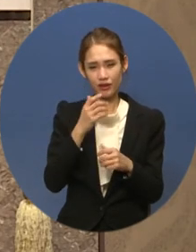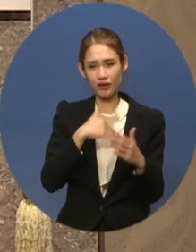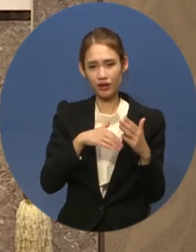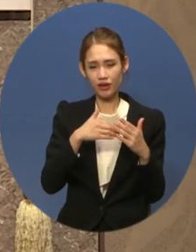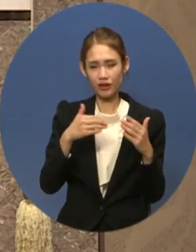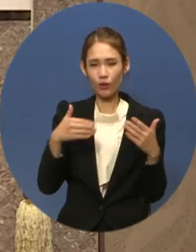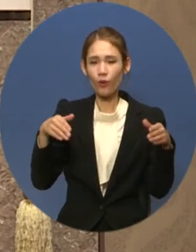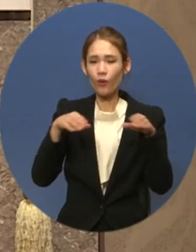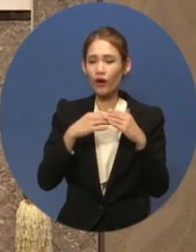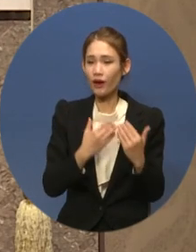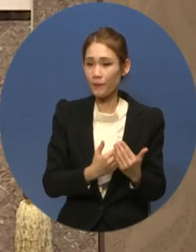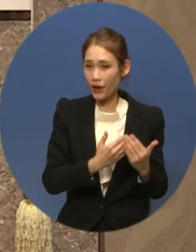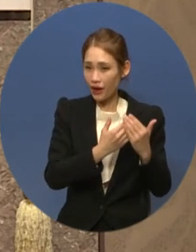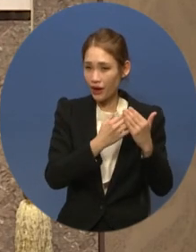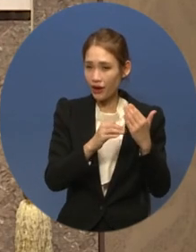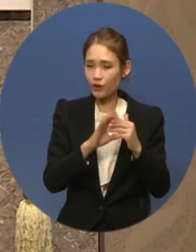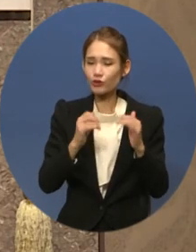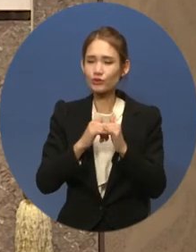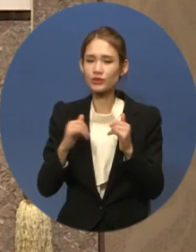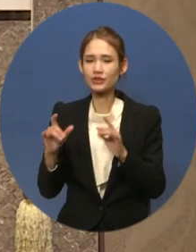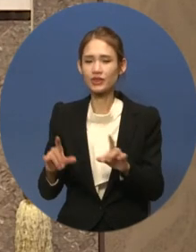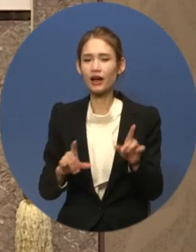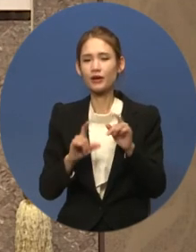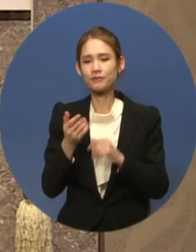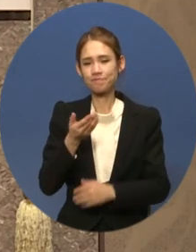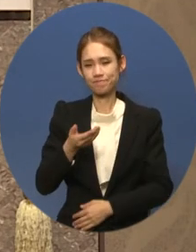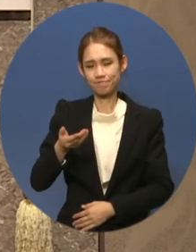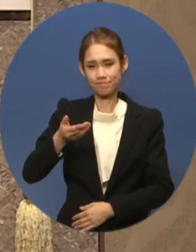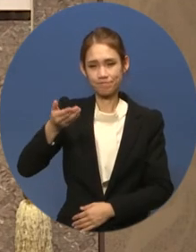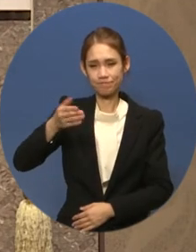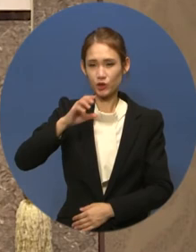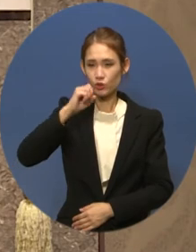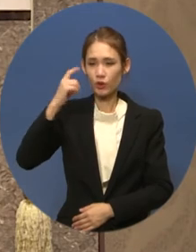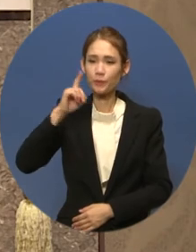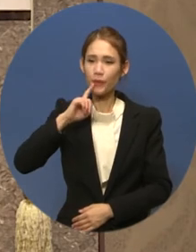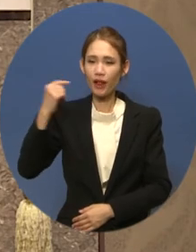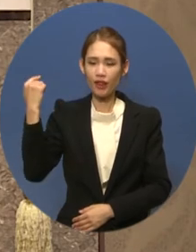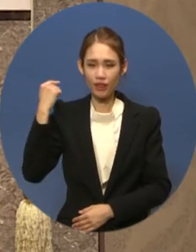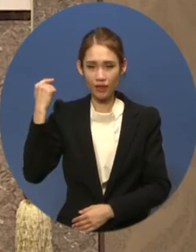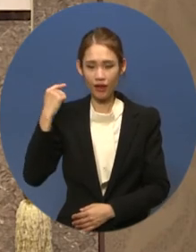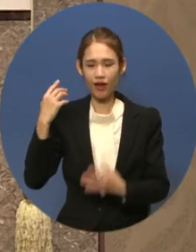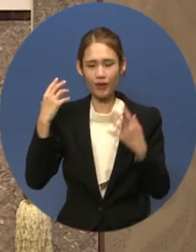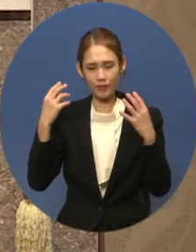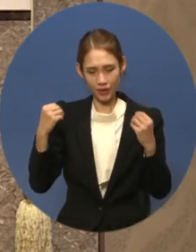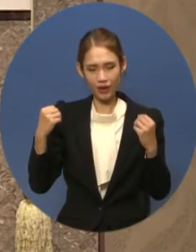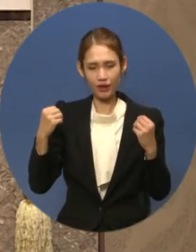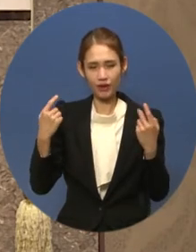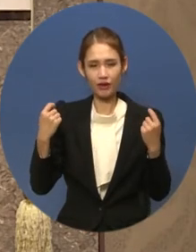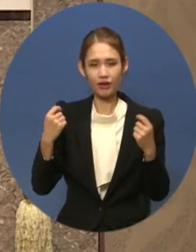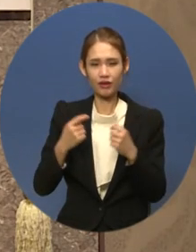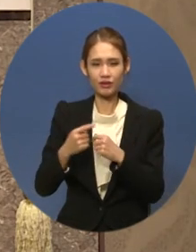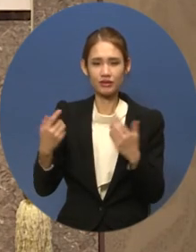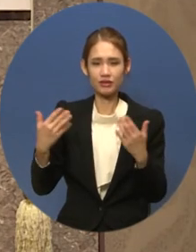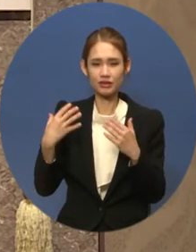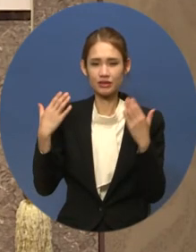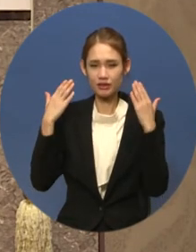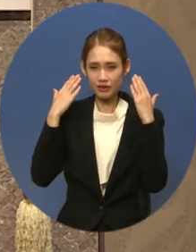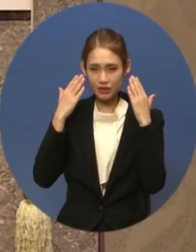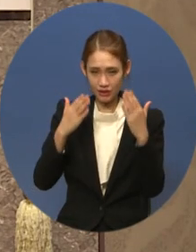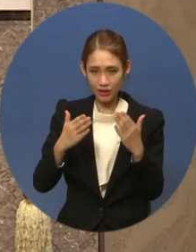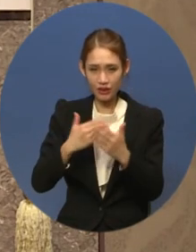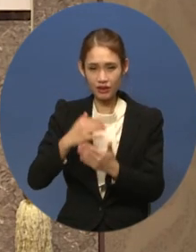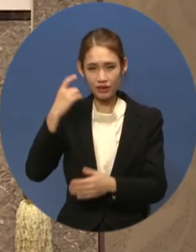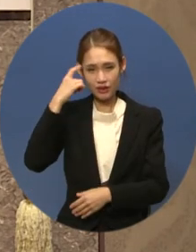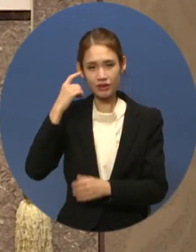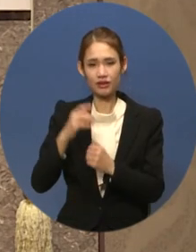2 발전하면 국민의 삶의 질이 좋아 집니다 라는 목소리를 많이 듣게 되지 않을까 그 일에 제가 전심전력을 해야